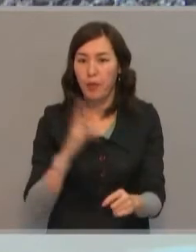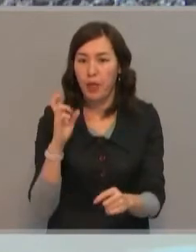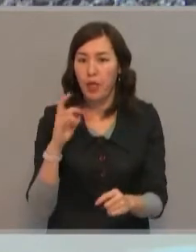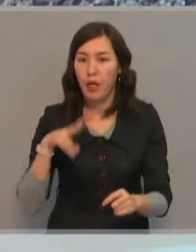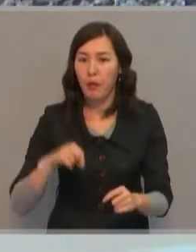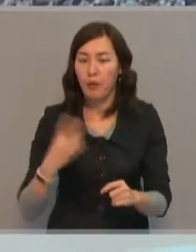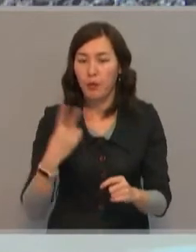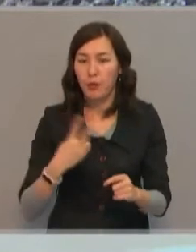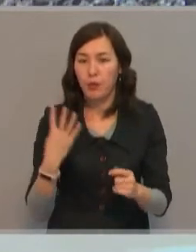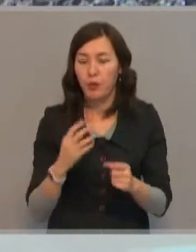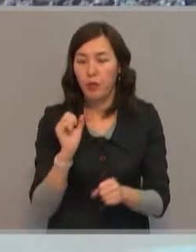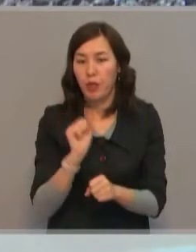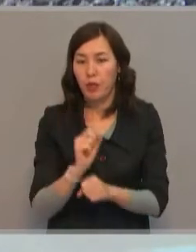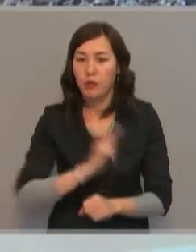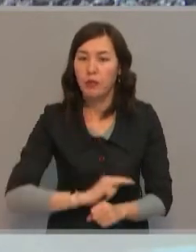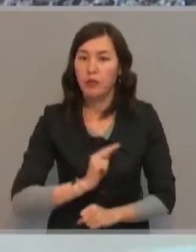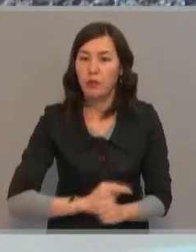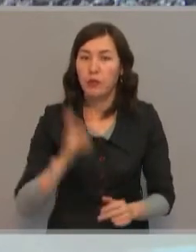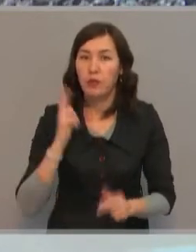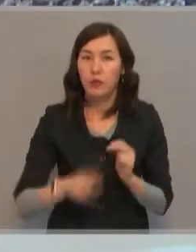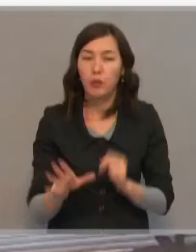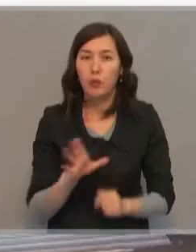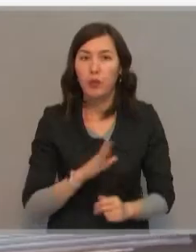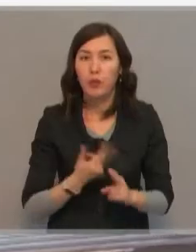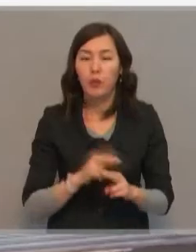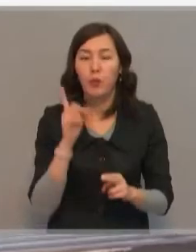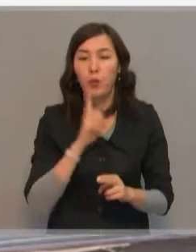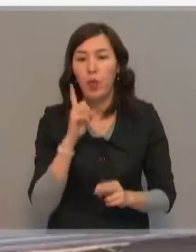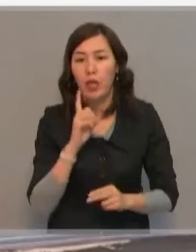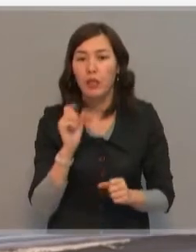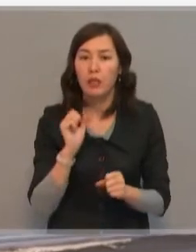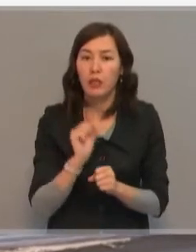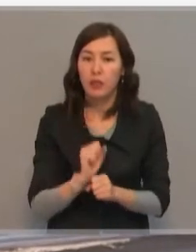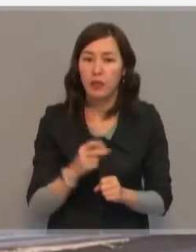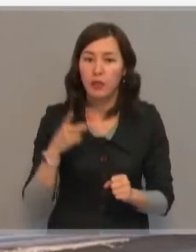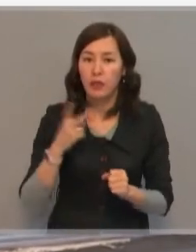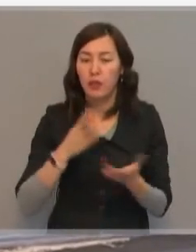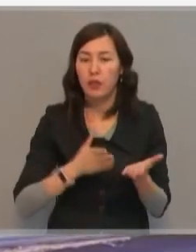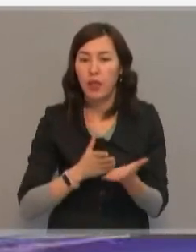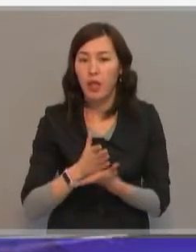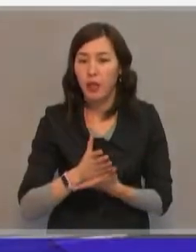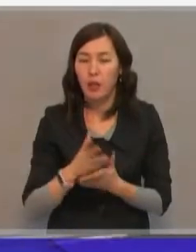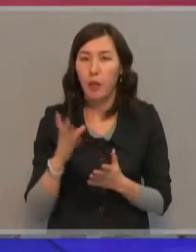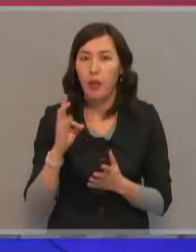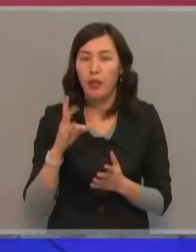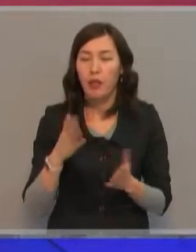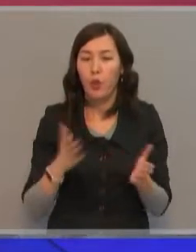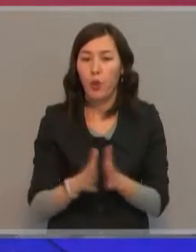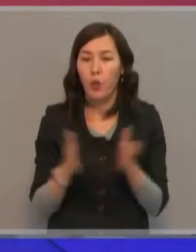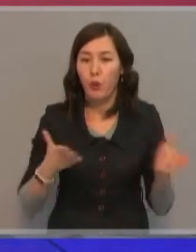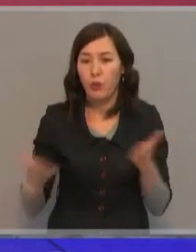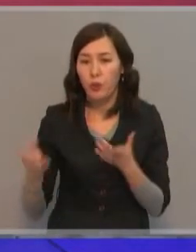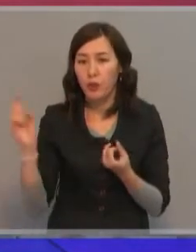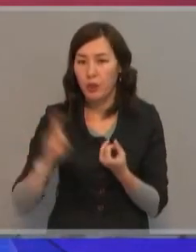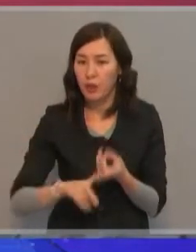және 24 бағына орнату жұмыстары аяқталды. Уақша айналма темір жолының екі бағыты негізгі магистралды темір жолға